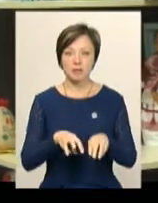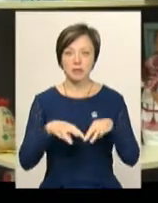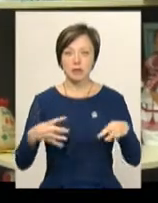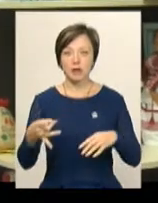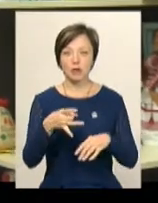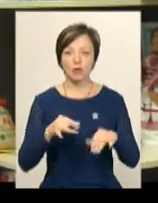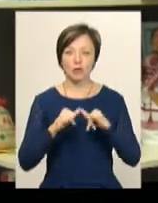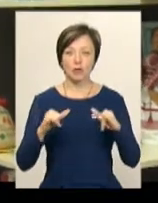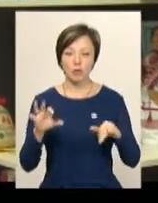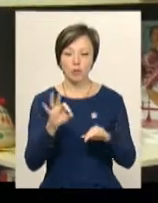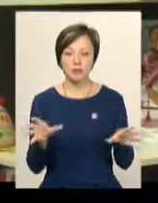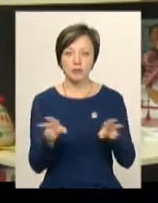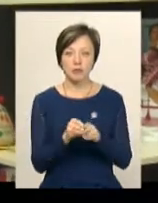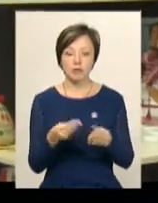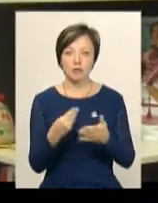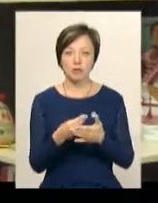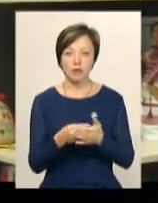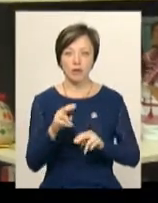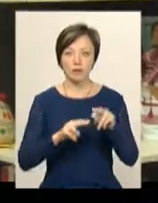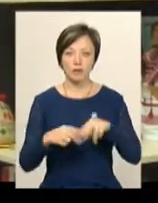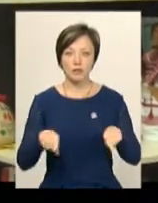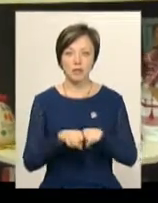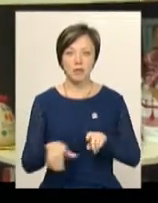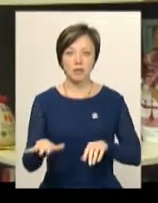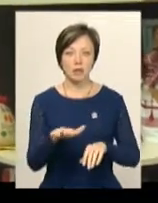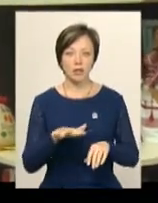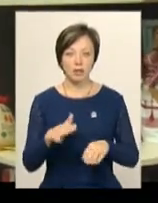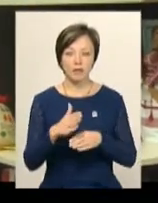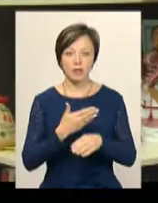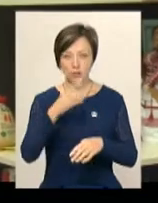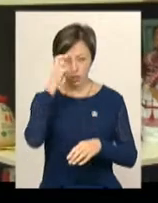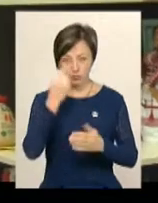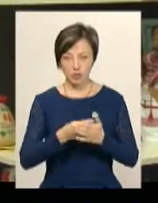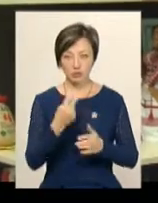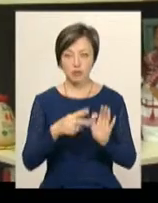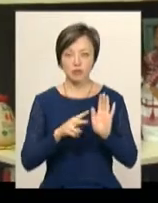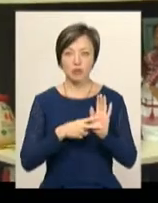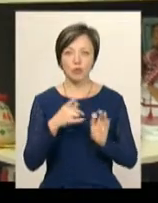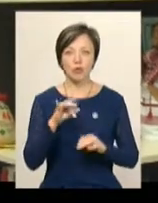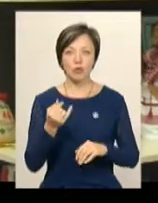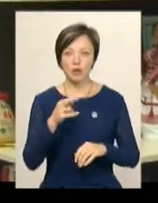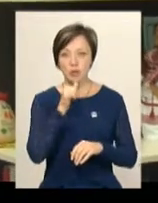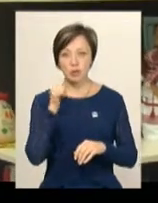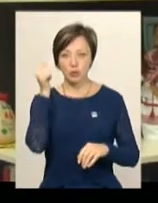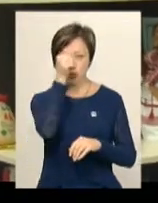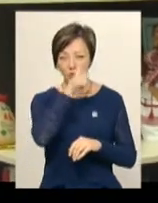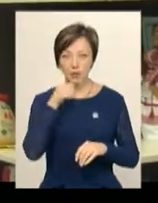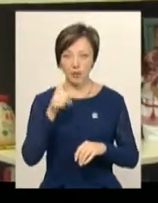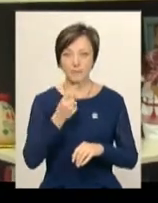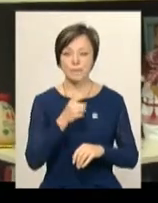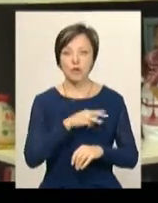регіонального розвитку про співфінансування будівництва таких майданчиків. Нам виділили з державного бюджету 27 грудня минулого року